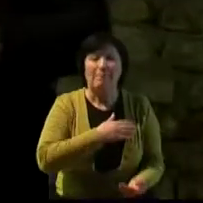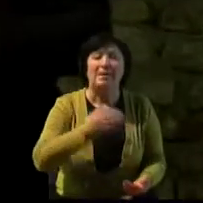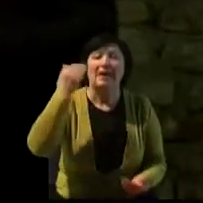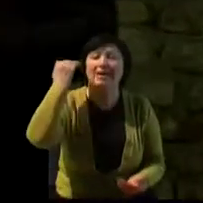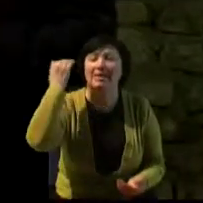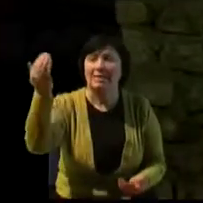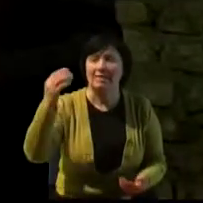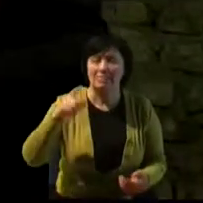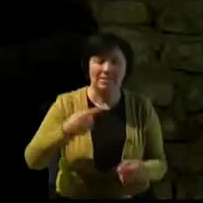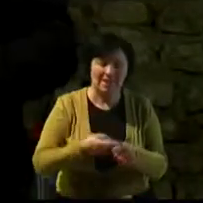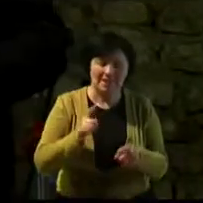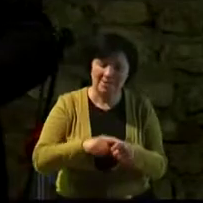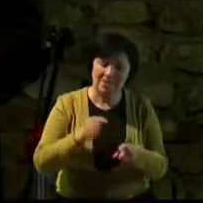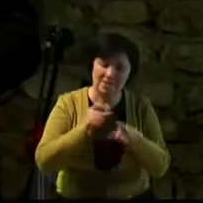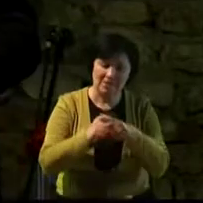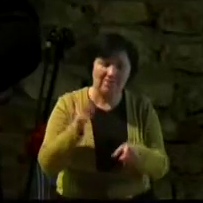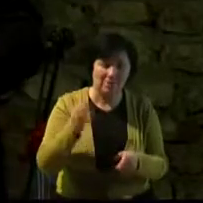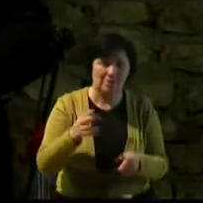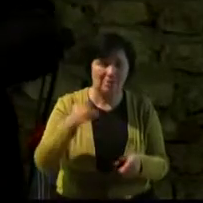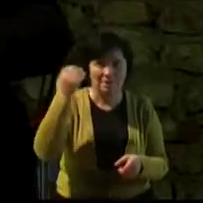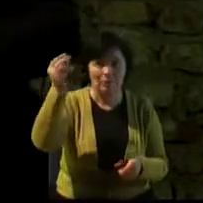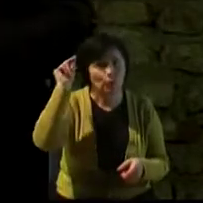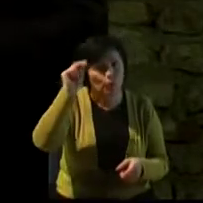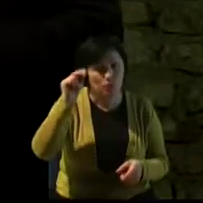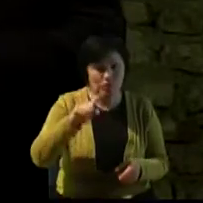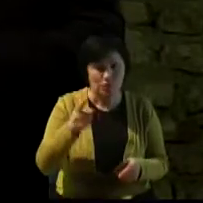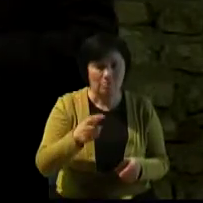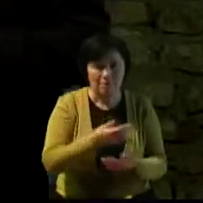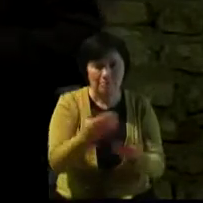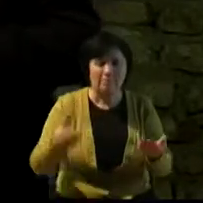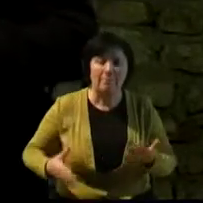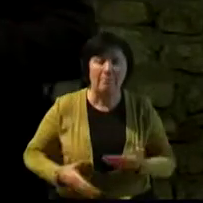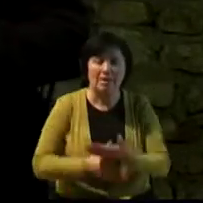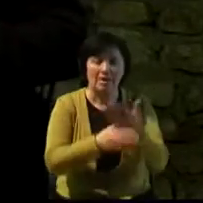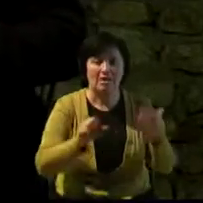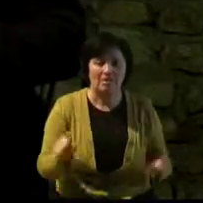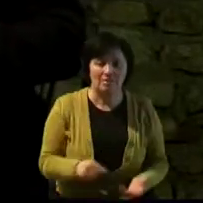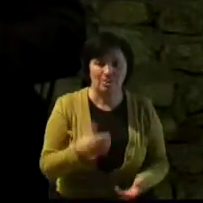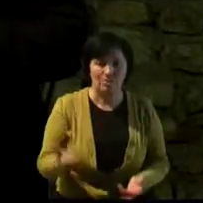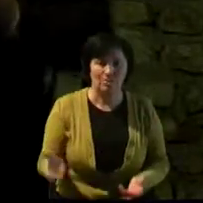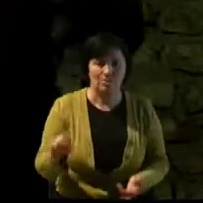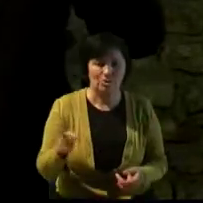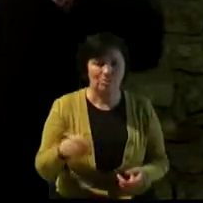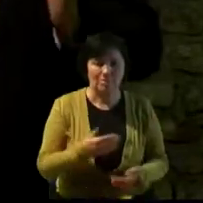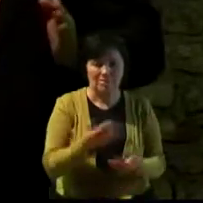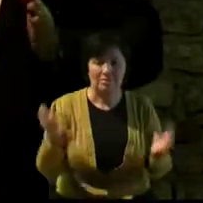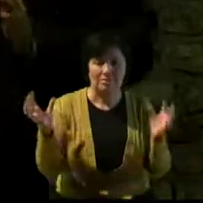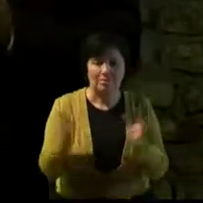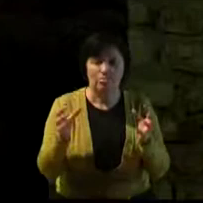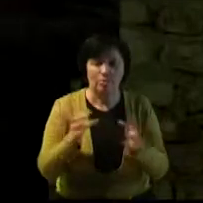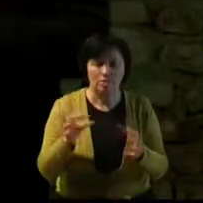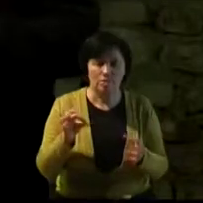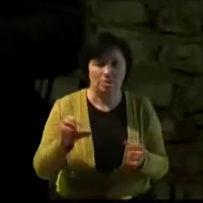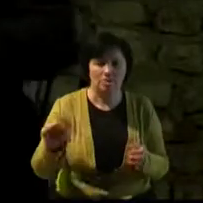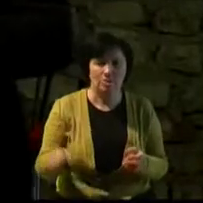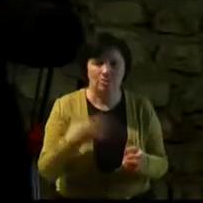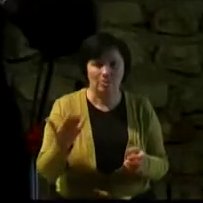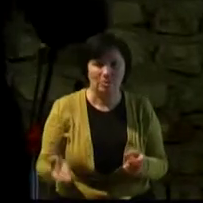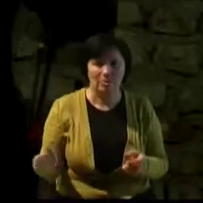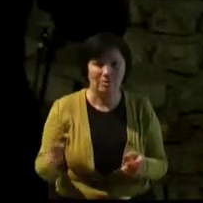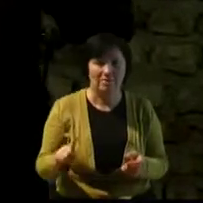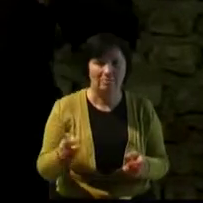в отношении меня, чтобы я в этой земной жизни, прошел свой земной путь, получил полную награду. Бог никогда не делает